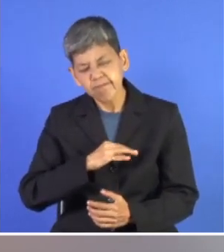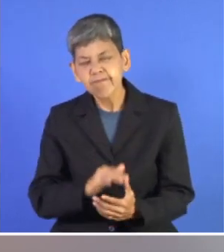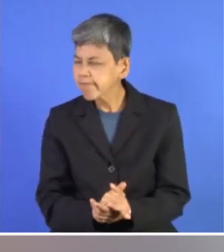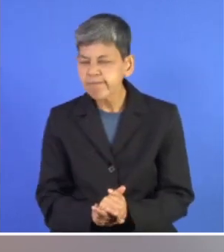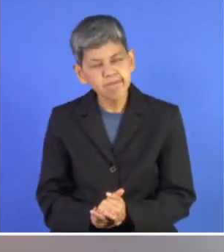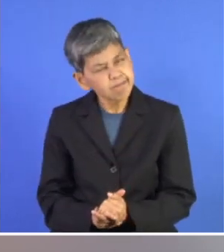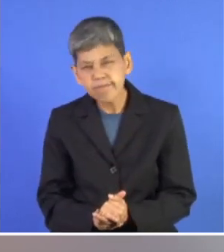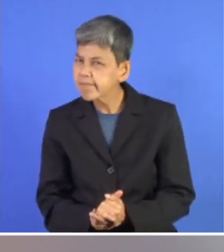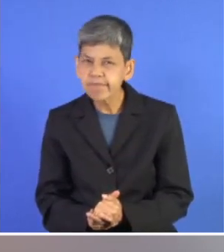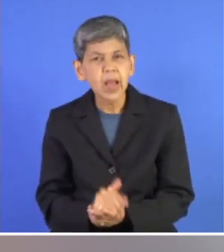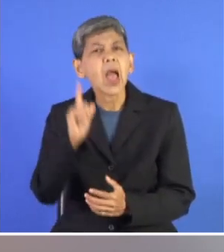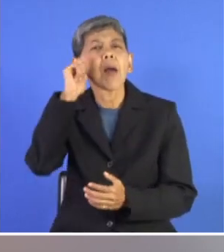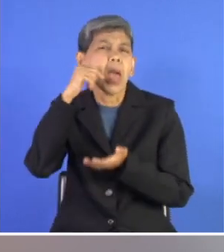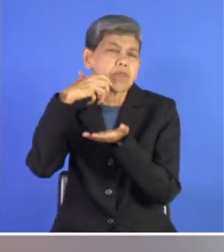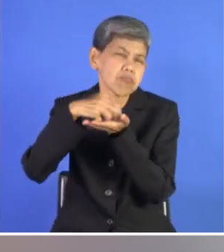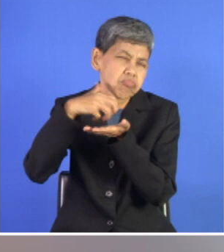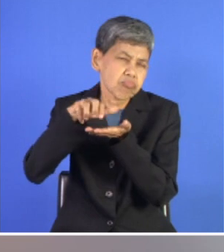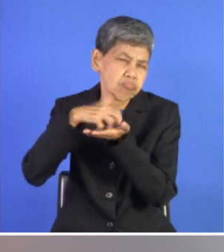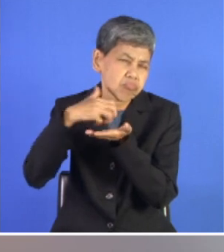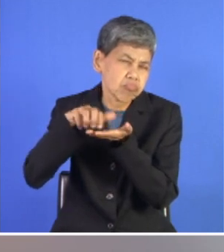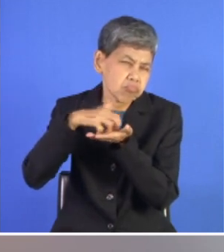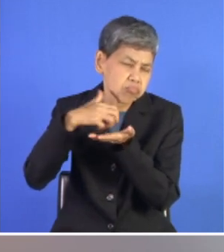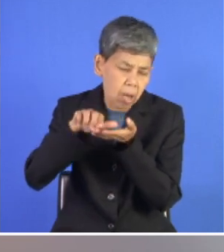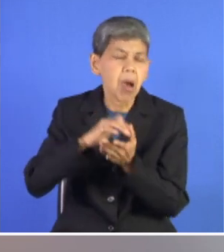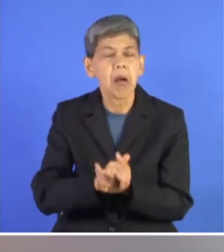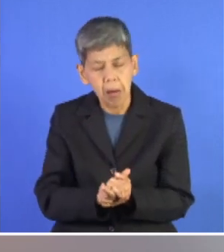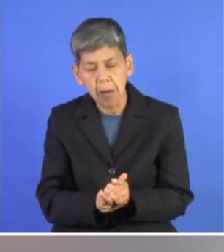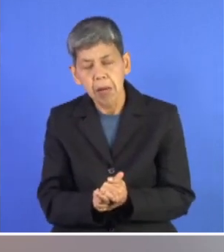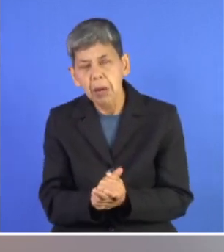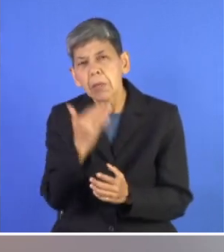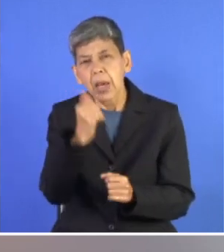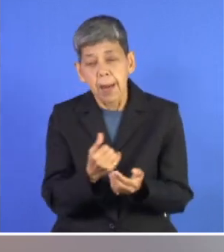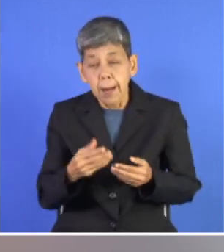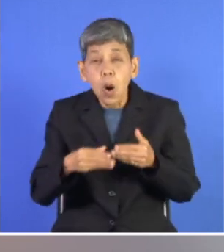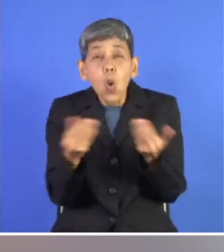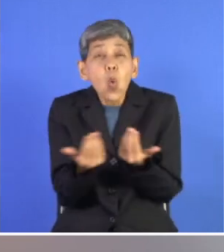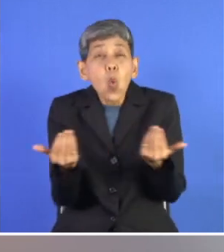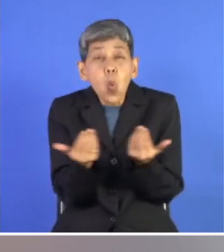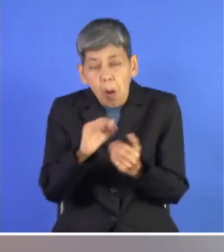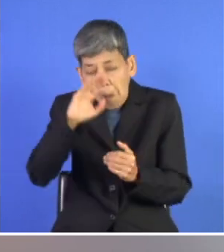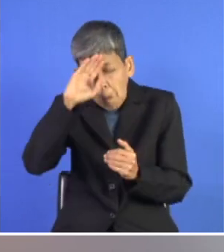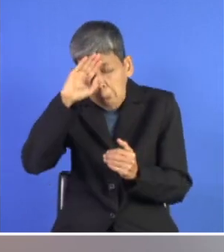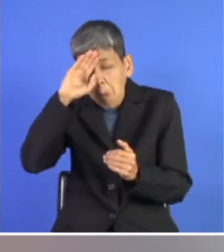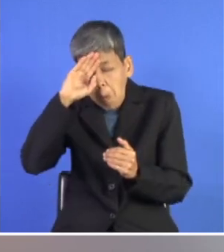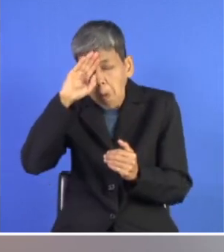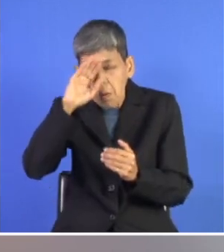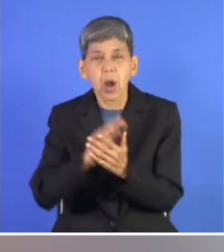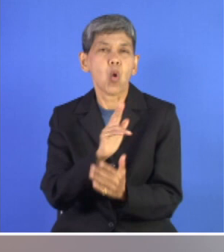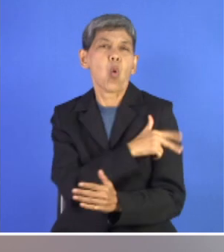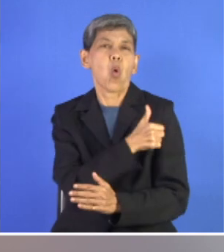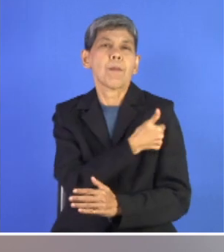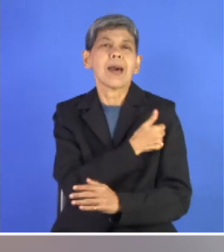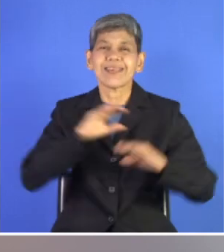เธอก็อัดคลิประบายความอัดอั้นตันใจนะคะเพราะว่าพาลูกชายไปรักษาอาการป่วยนะที่โรงพยาบาล